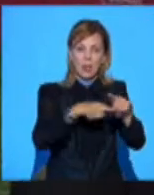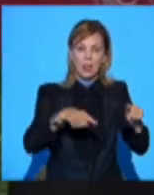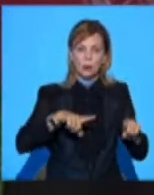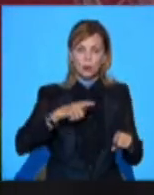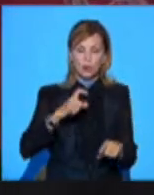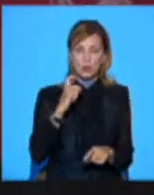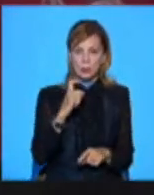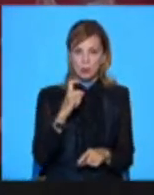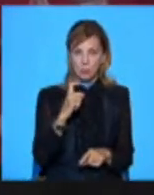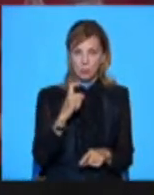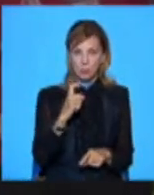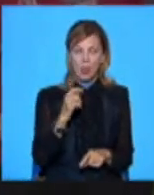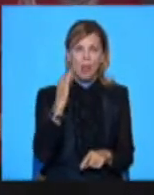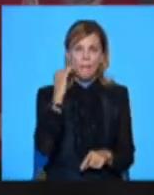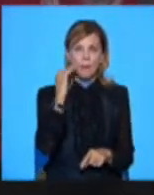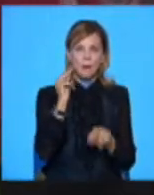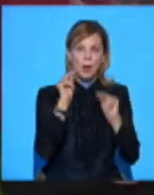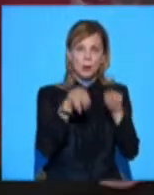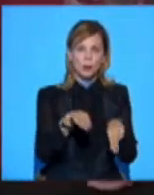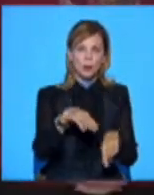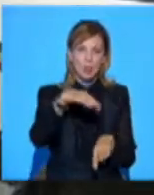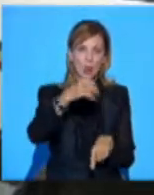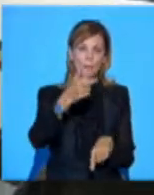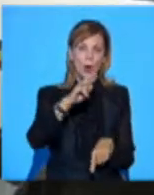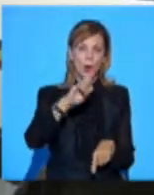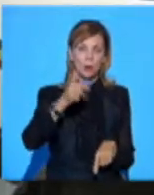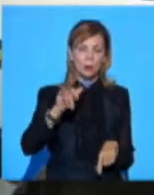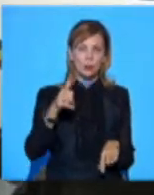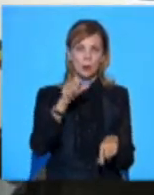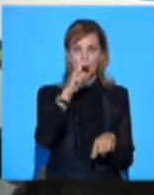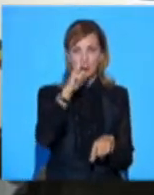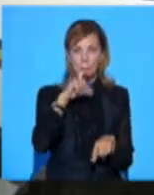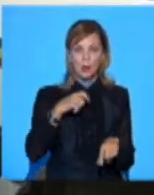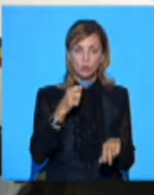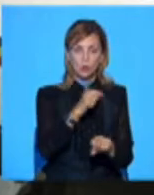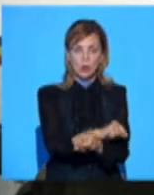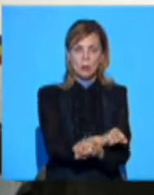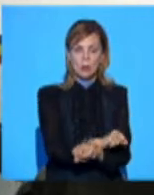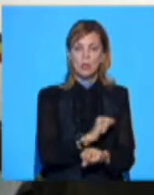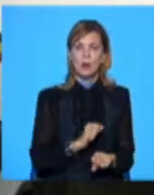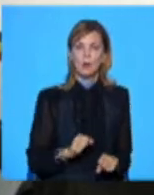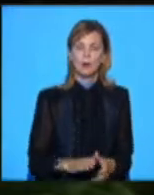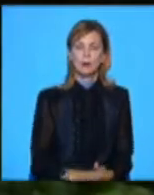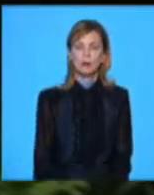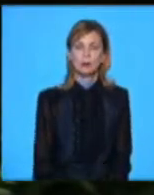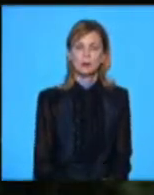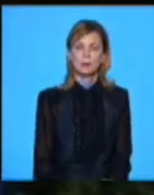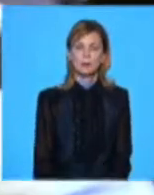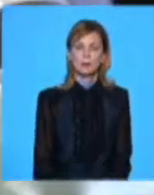rău. Trupul femeii a ajuns la morgă, iar bărbatul a fost dus cu forța la audieri.